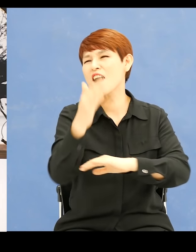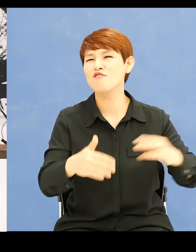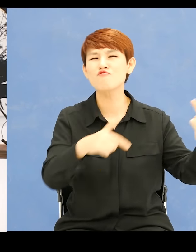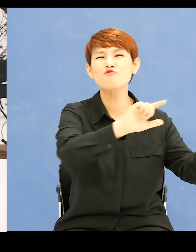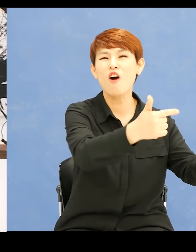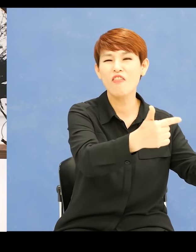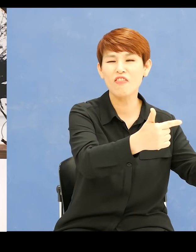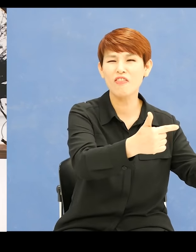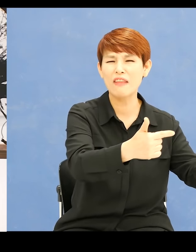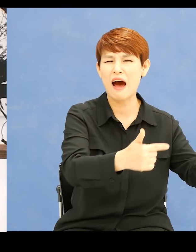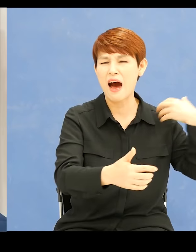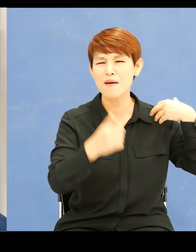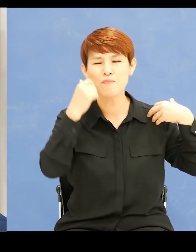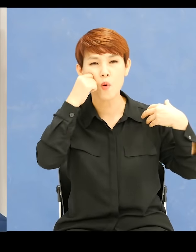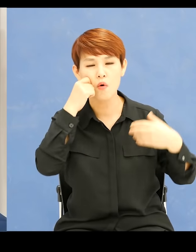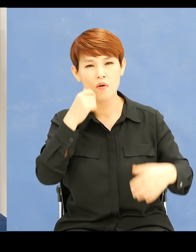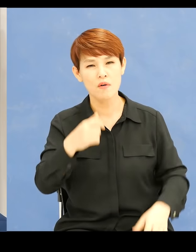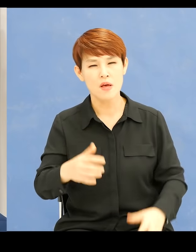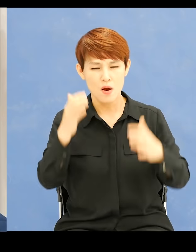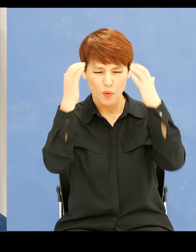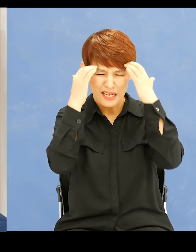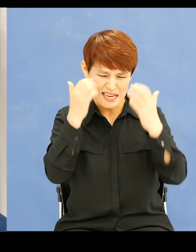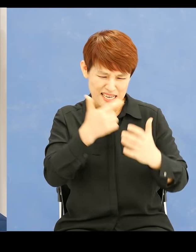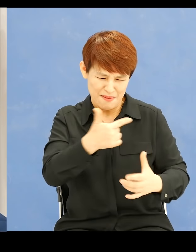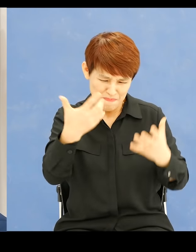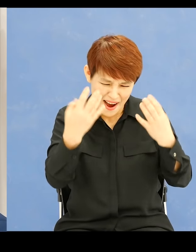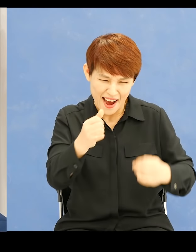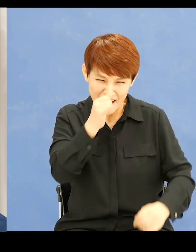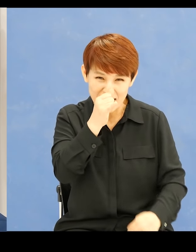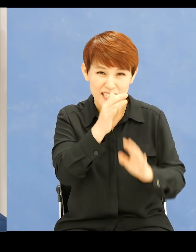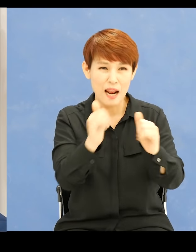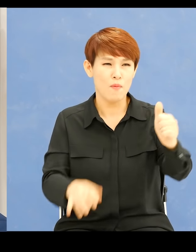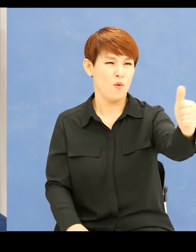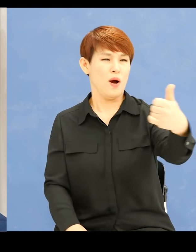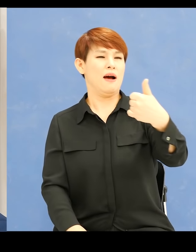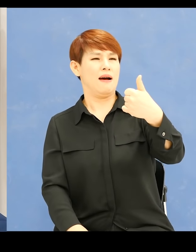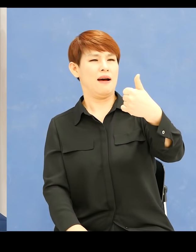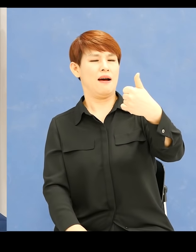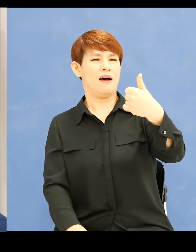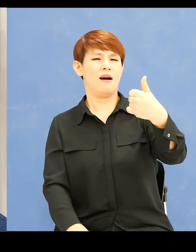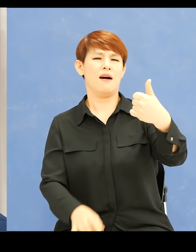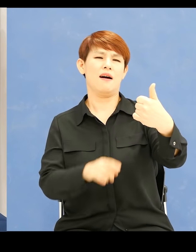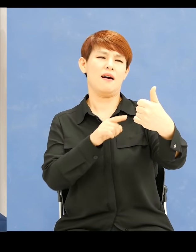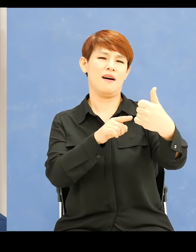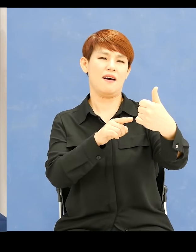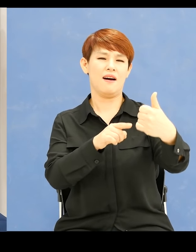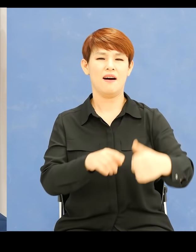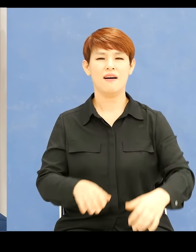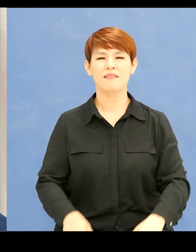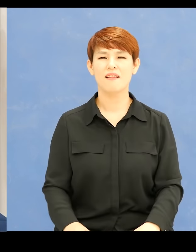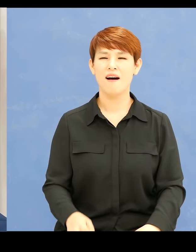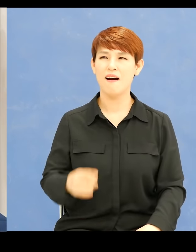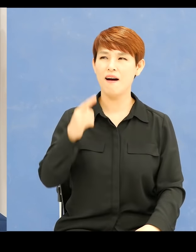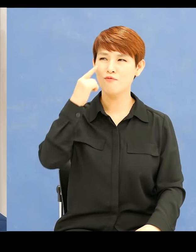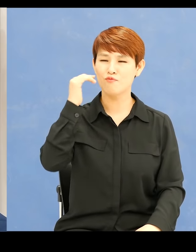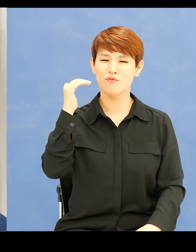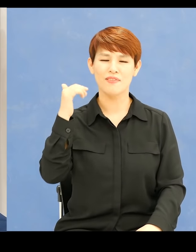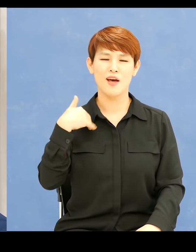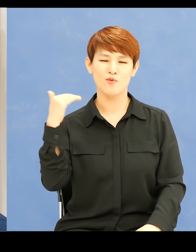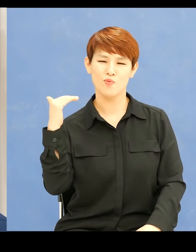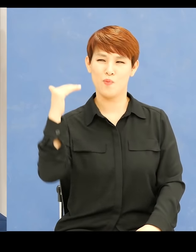아니고 진짜 거의 뭐 와. 그 일주일 사이에 하나님 제 마음을 바꾸셨거든요. 네. 하나님 이제는 제 수준이